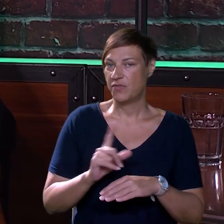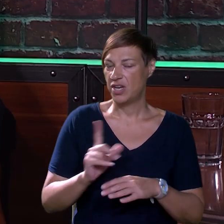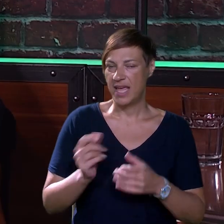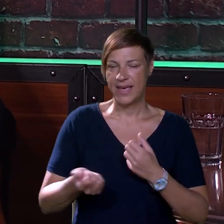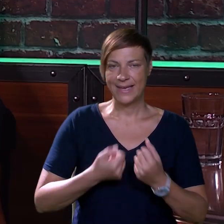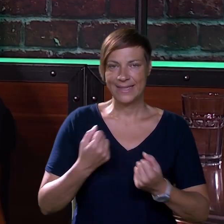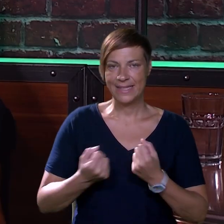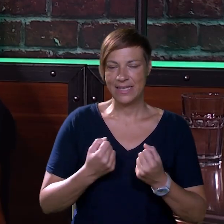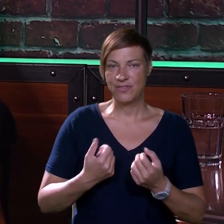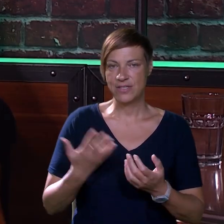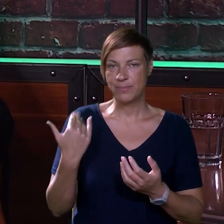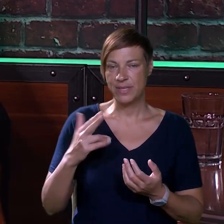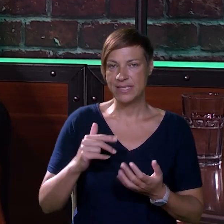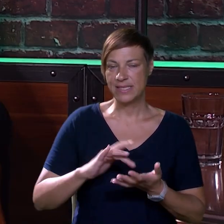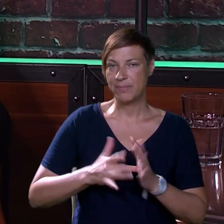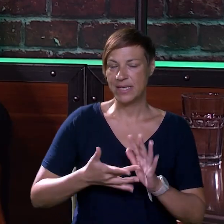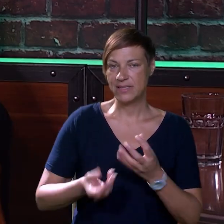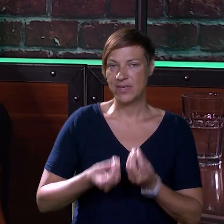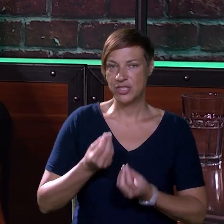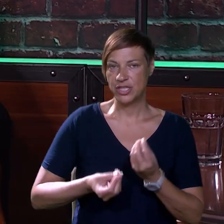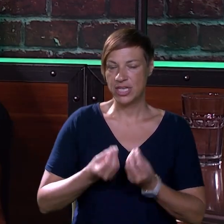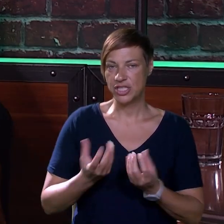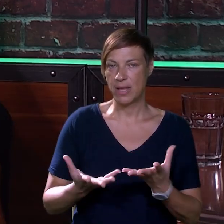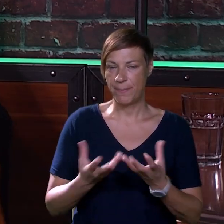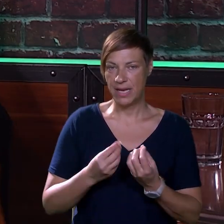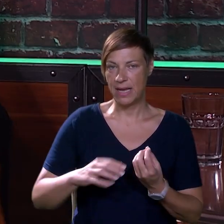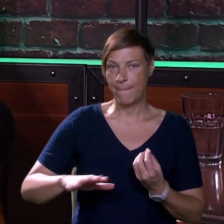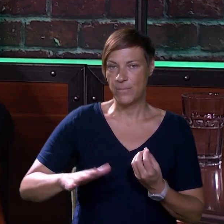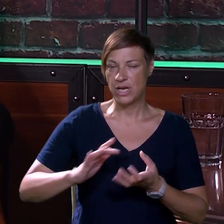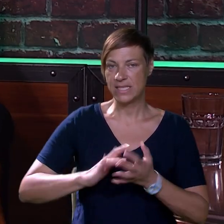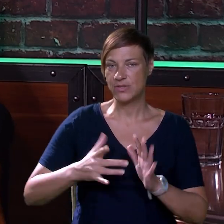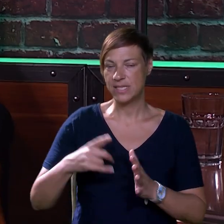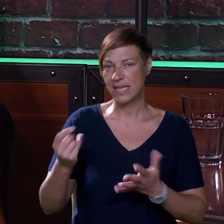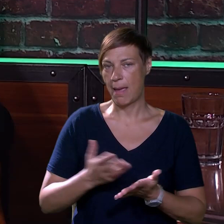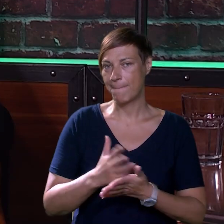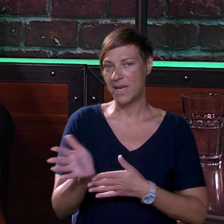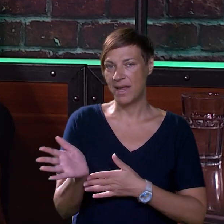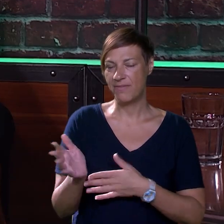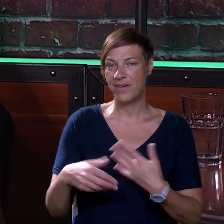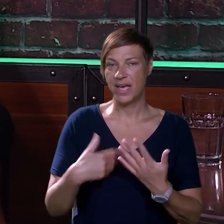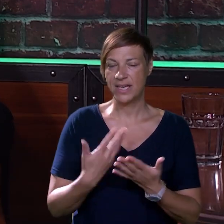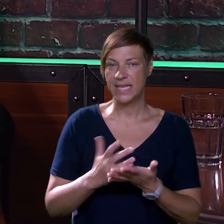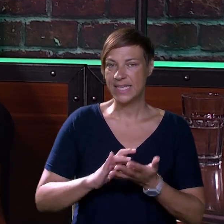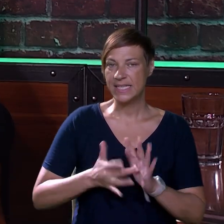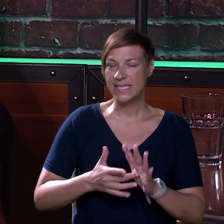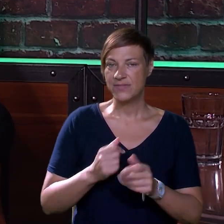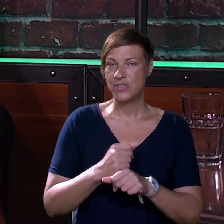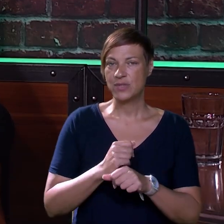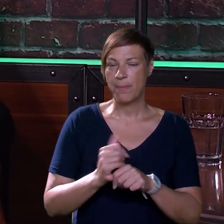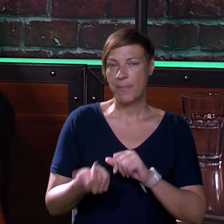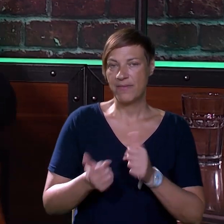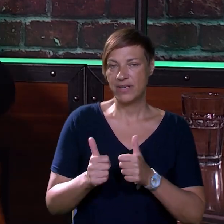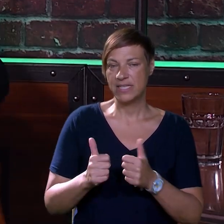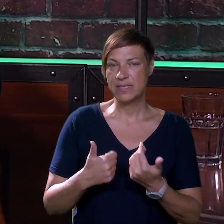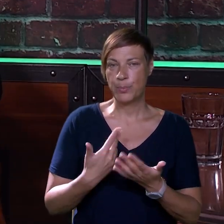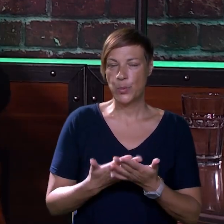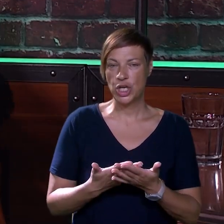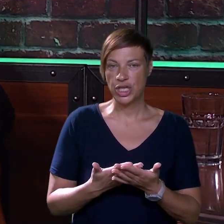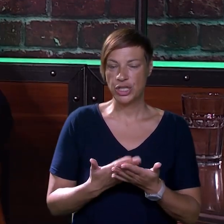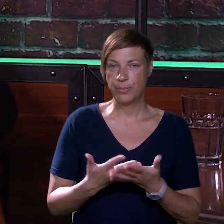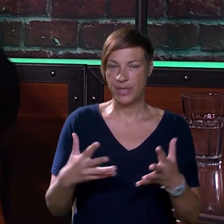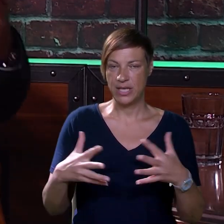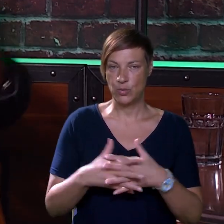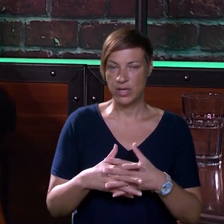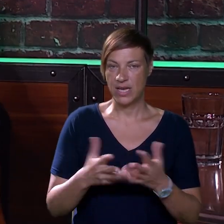neaktivnost. Prije ste imali, sva su igrališta bila puna, djeca su cijeli dan bila vani, svi su se bavili nekim sportom, čak su i